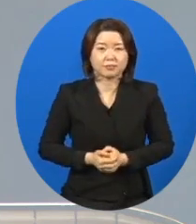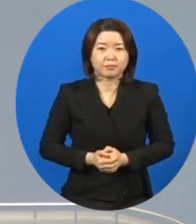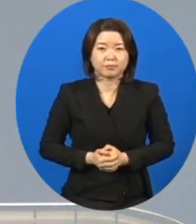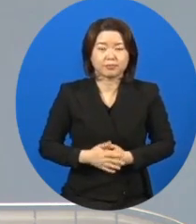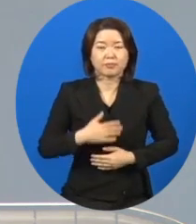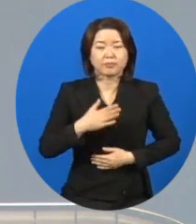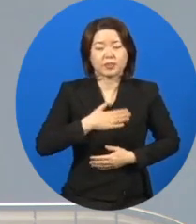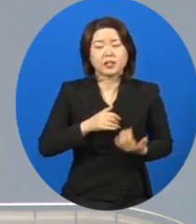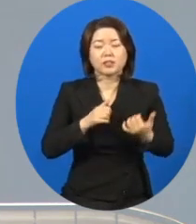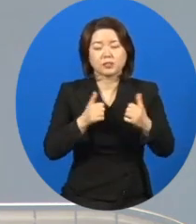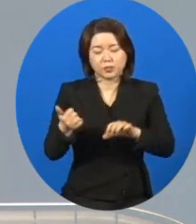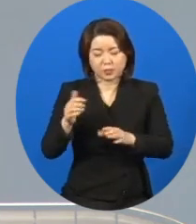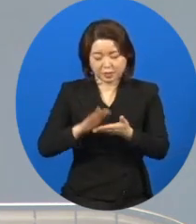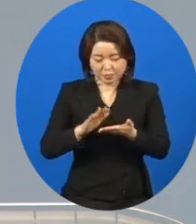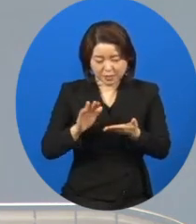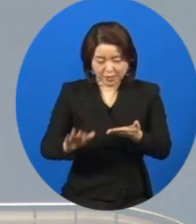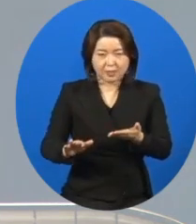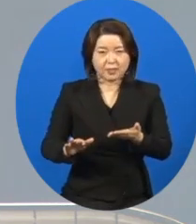나는 죽었습니다.